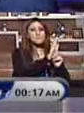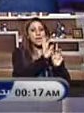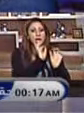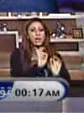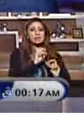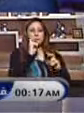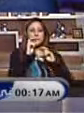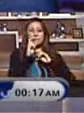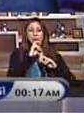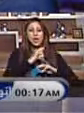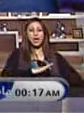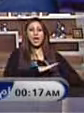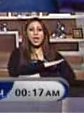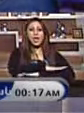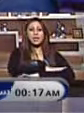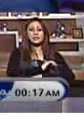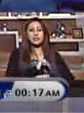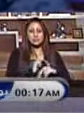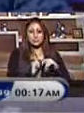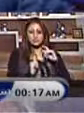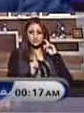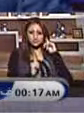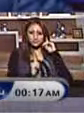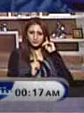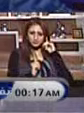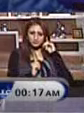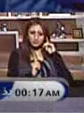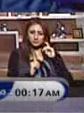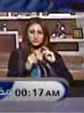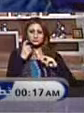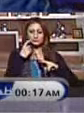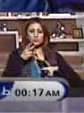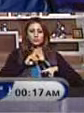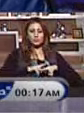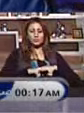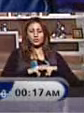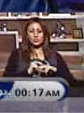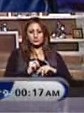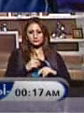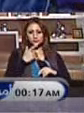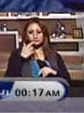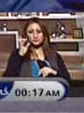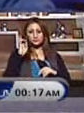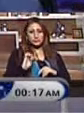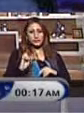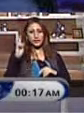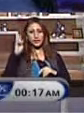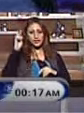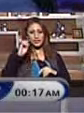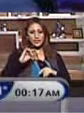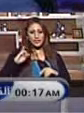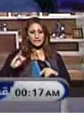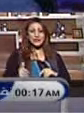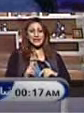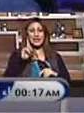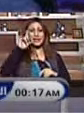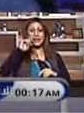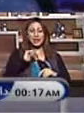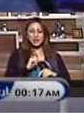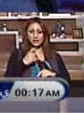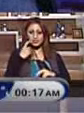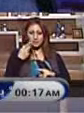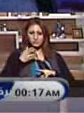الادب عمر رضي الله عنه لما اوقفته امراه في على باب المسجد فاطال الوقوف فقال